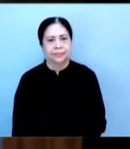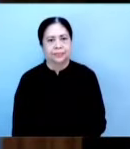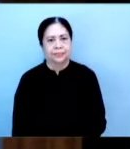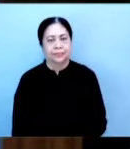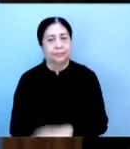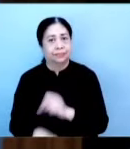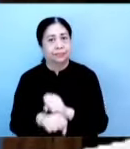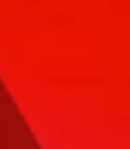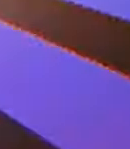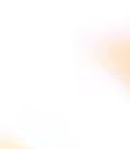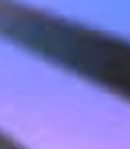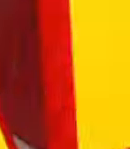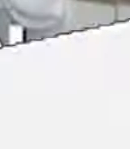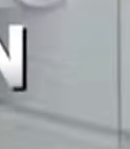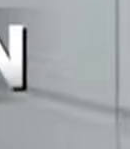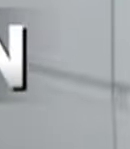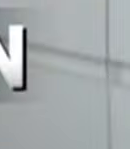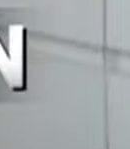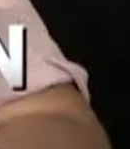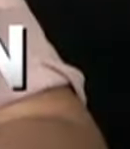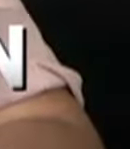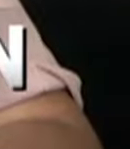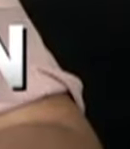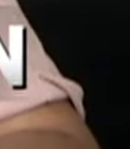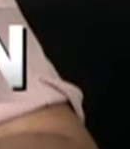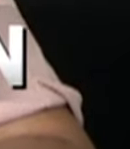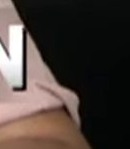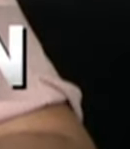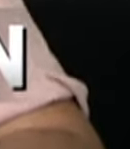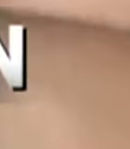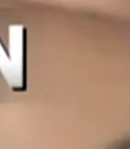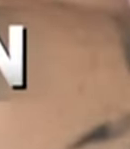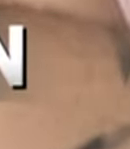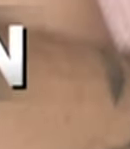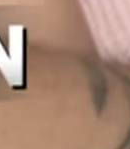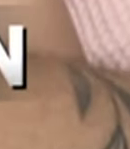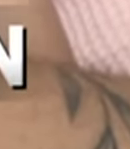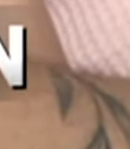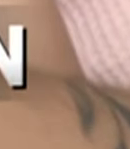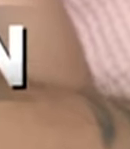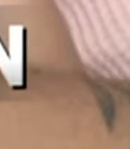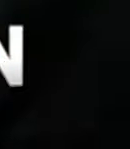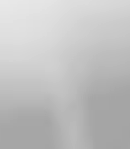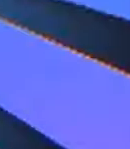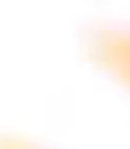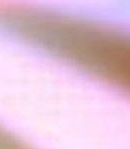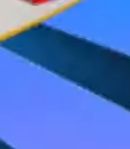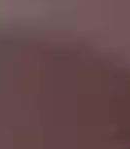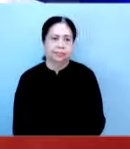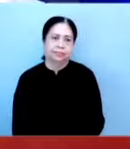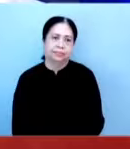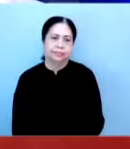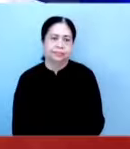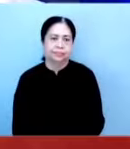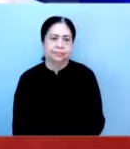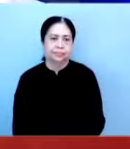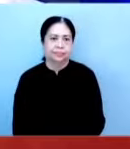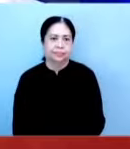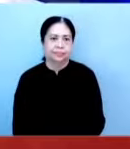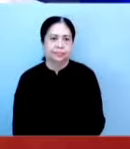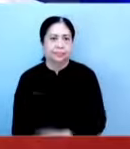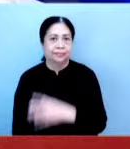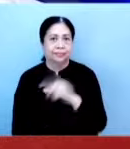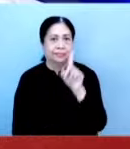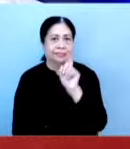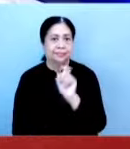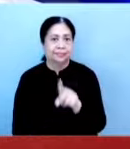naman po Paano nga ba dapat ipaliwanag sa ating mga kids ang pagpanaw ng mahal natin sa buhay at sa tanong ko lang